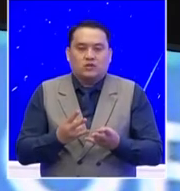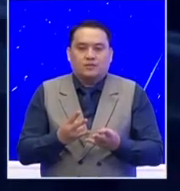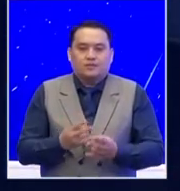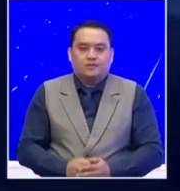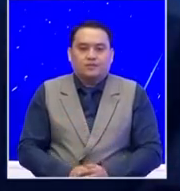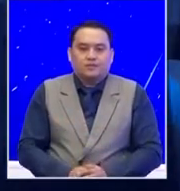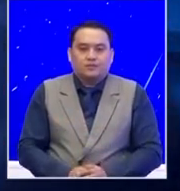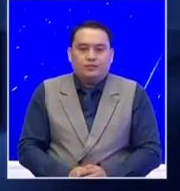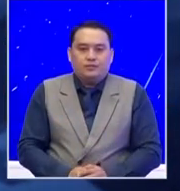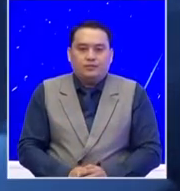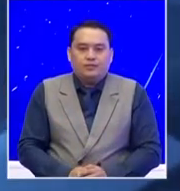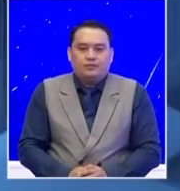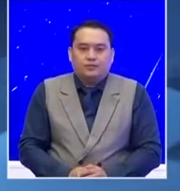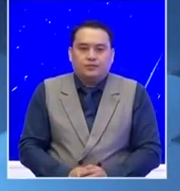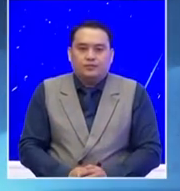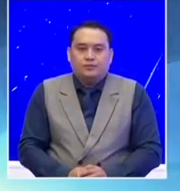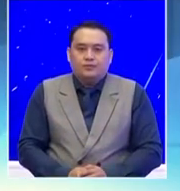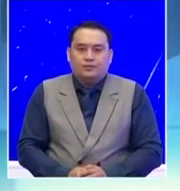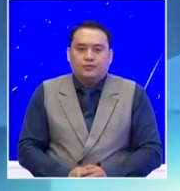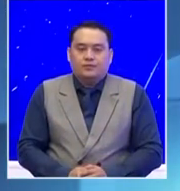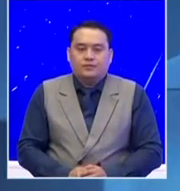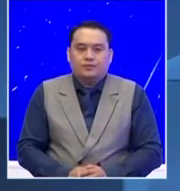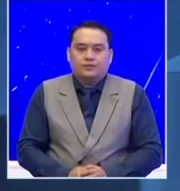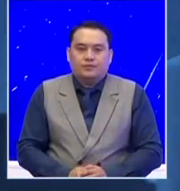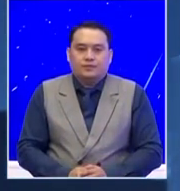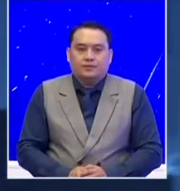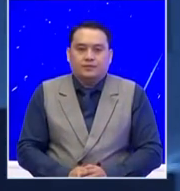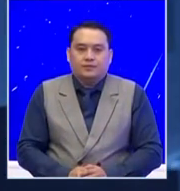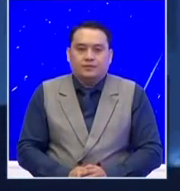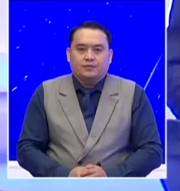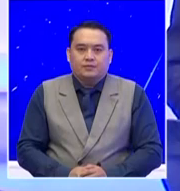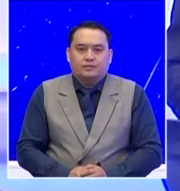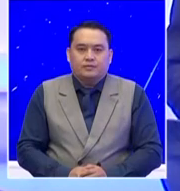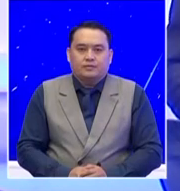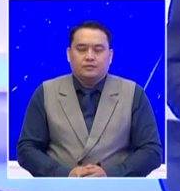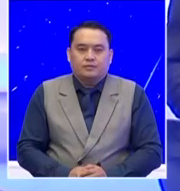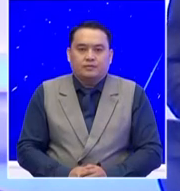инфраструктуры. Ануар Амангельдинов, Абзал Нусипов, телеканал ЖТСУ.